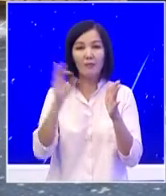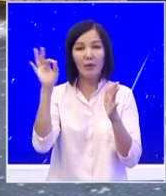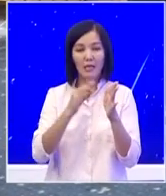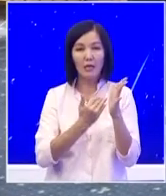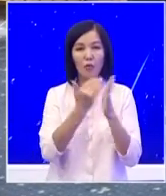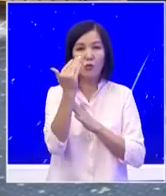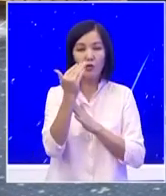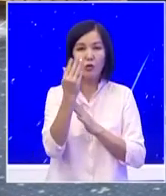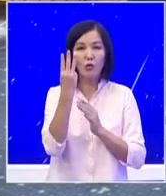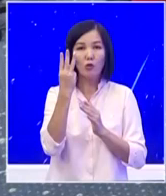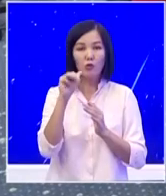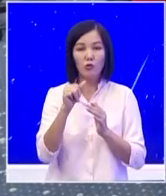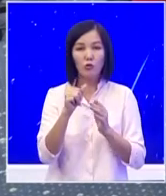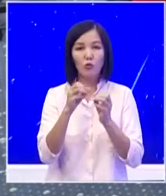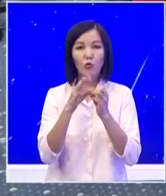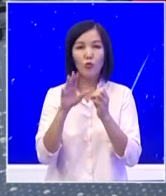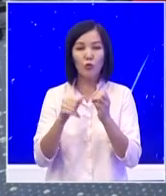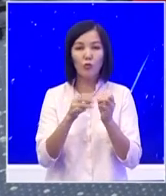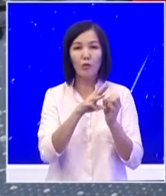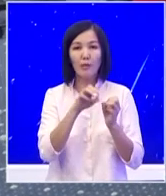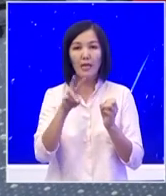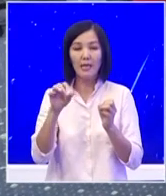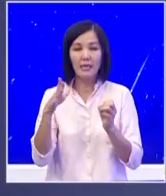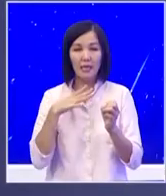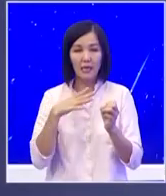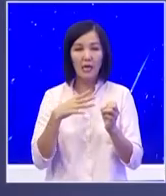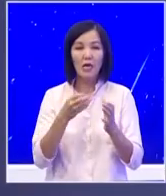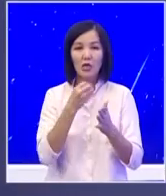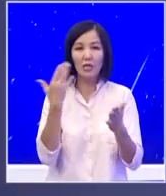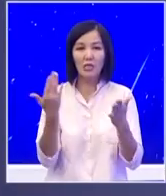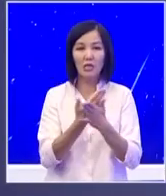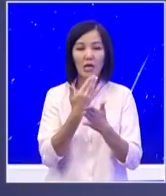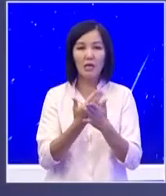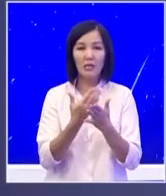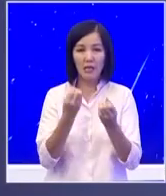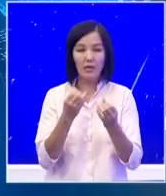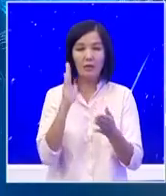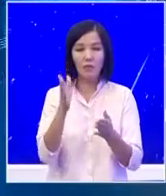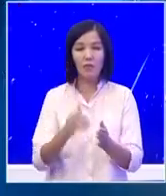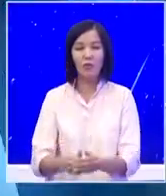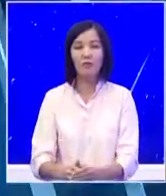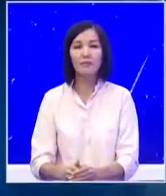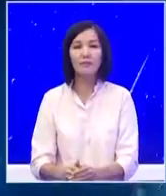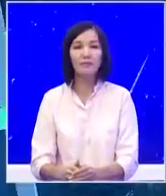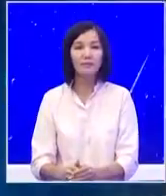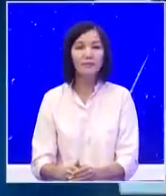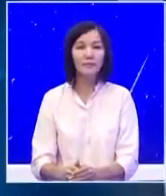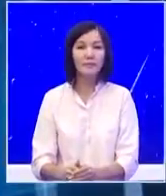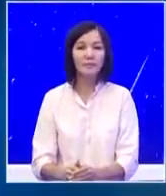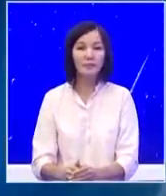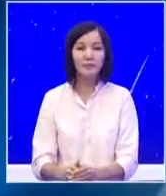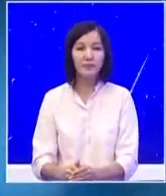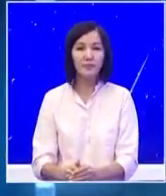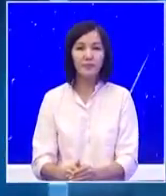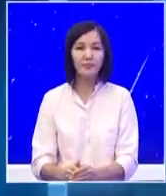бюджеті 314,2 миллиард тенге. Оң өзгерістер осы оқу жылында да күтіледі. Кабжат Мухаммеджан, Айдос Қалиев,